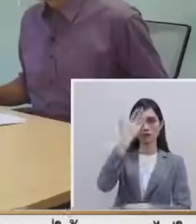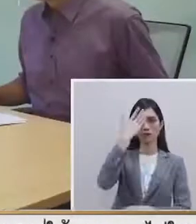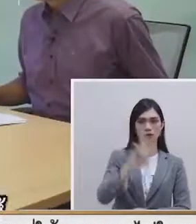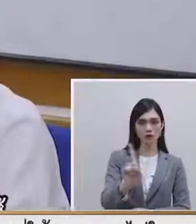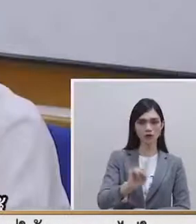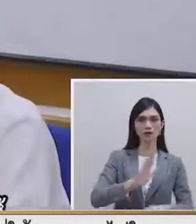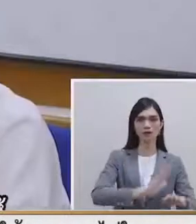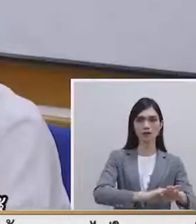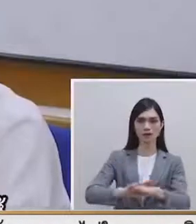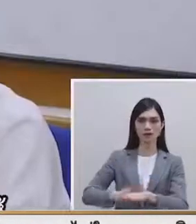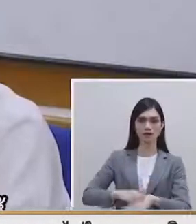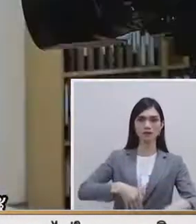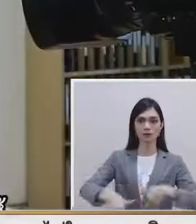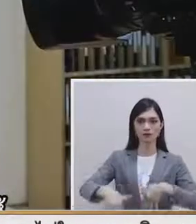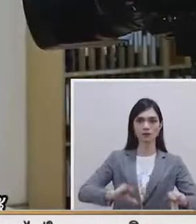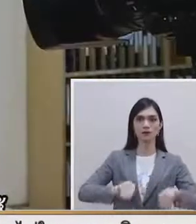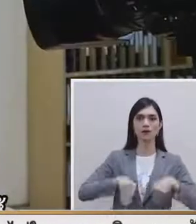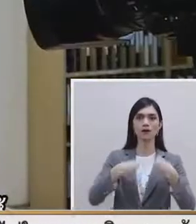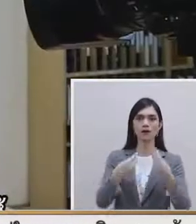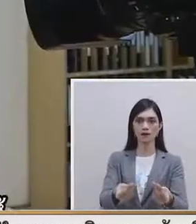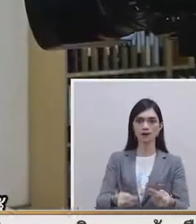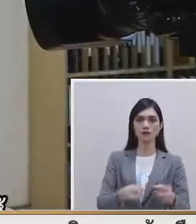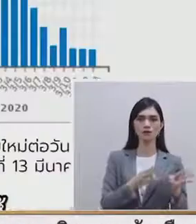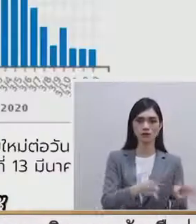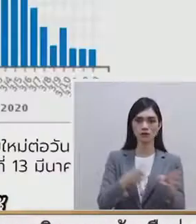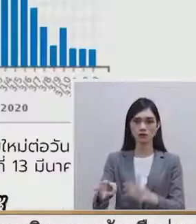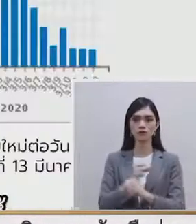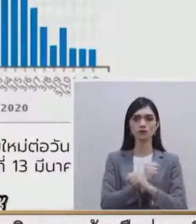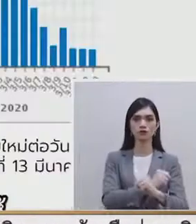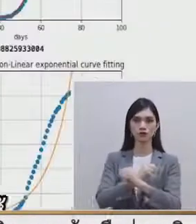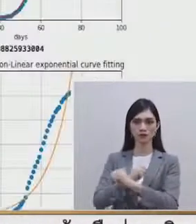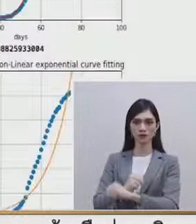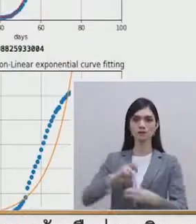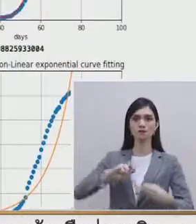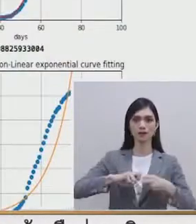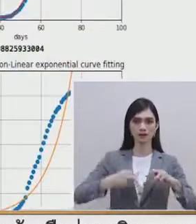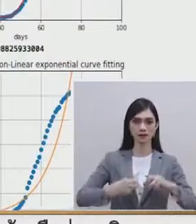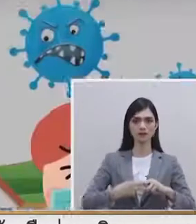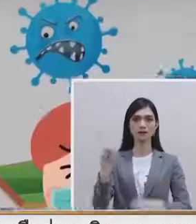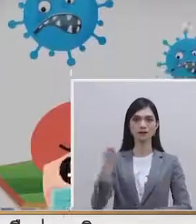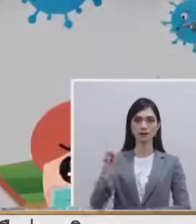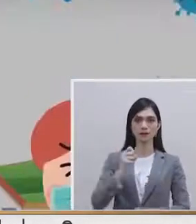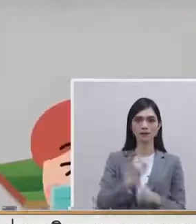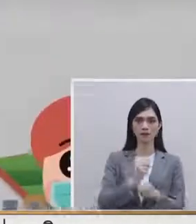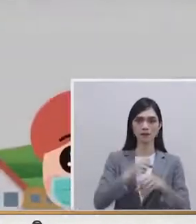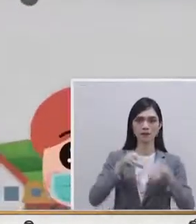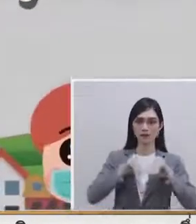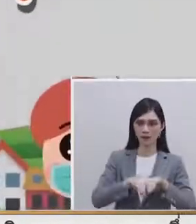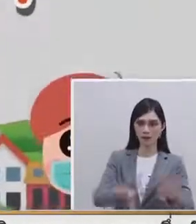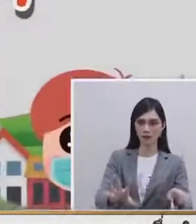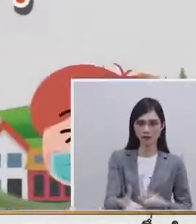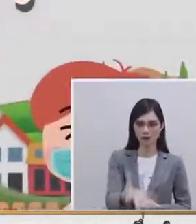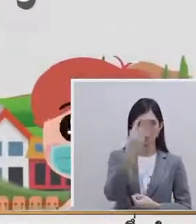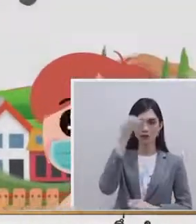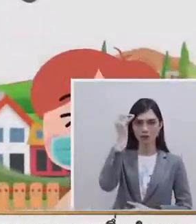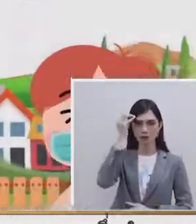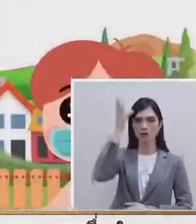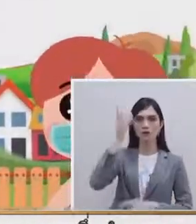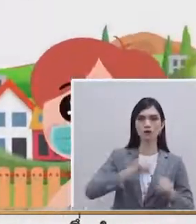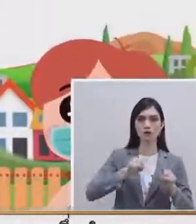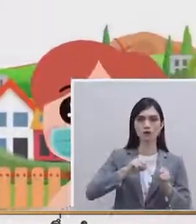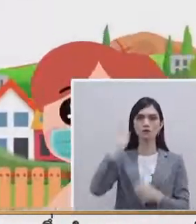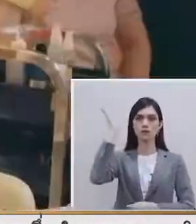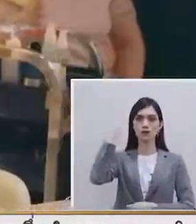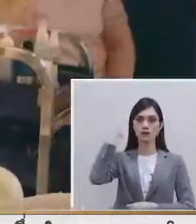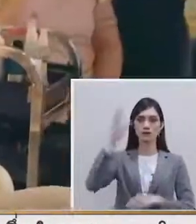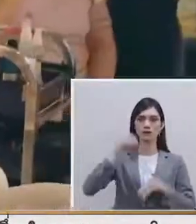ตระหนักรู้ให้กับประชาชนในการรับมือกับปัญหาที่เกิดขึ้นผ่านการผลิตสื่อประชาสัมพันธ์ในรูปแบบต่างๆเผย